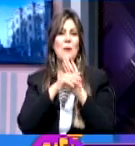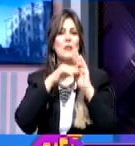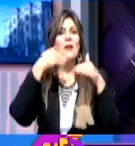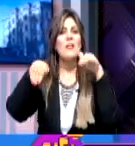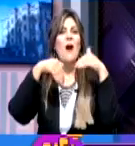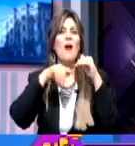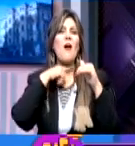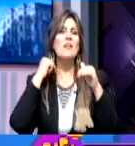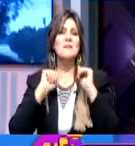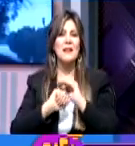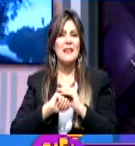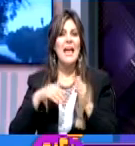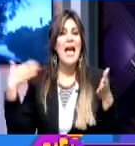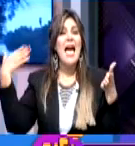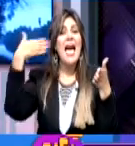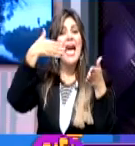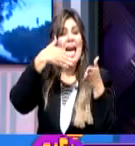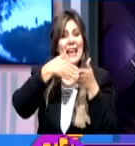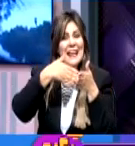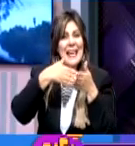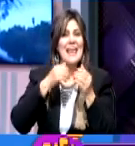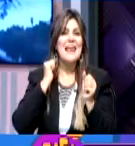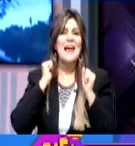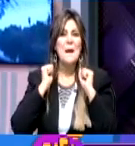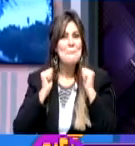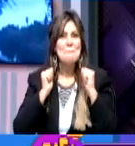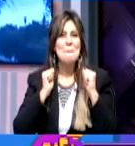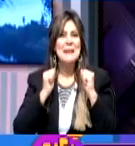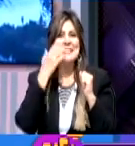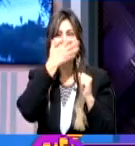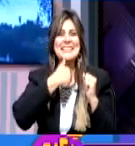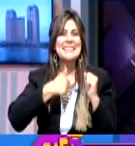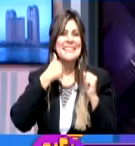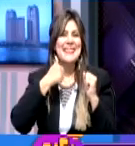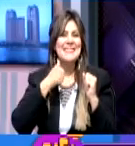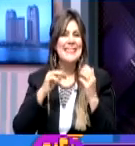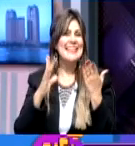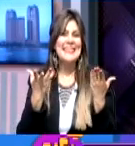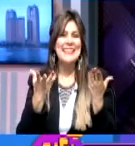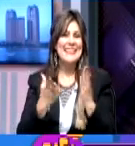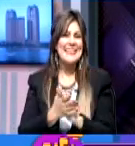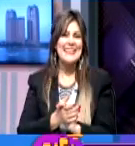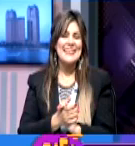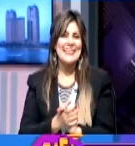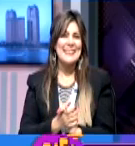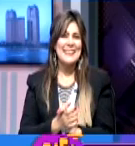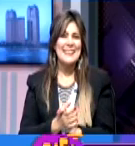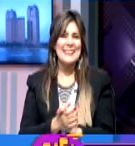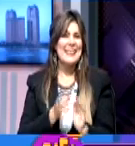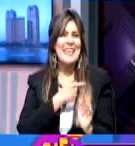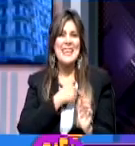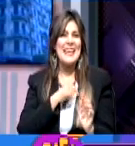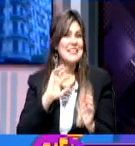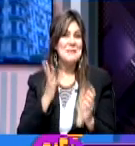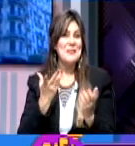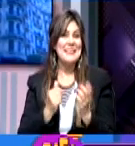الاعاقه. اخر مصطلح من شده جمال وحلاوه الخدمات المقدمه من الدوله المصريه